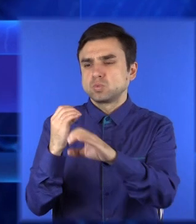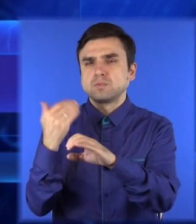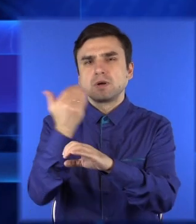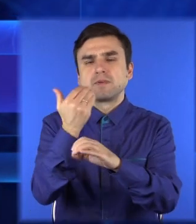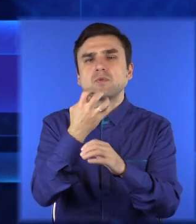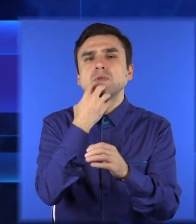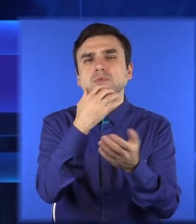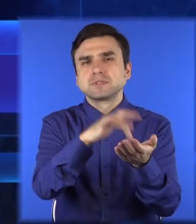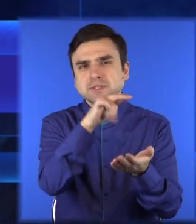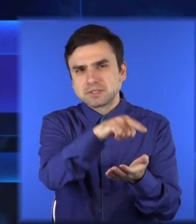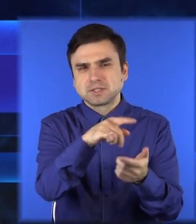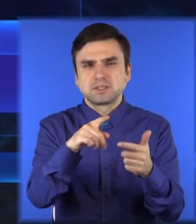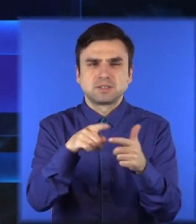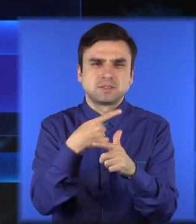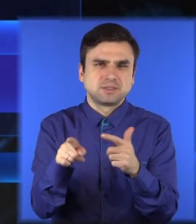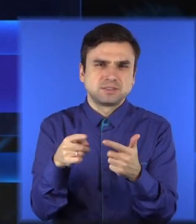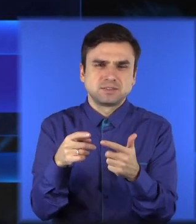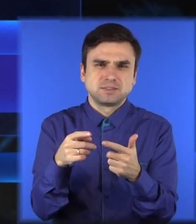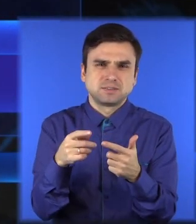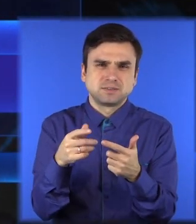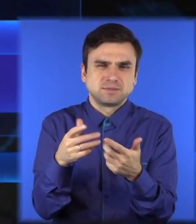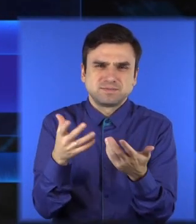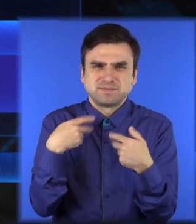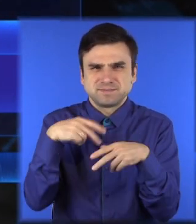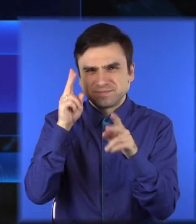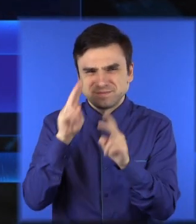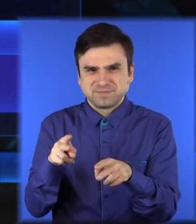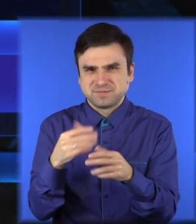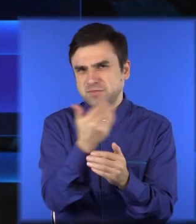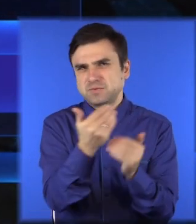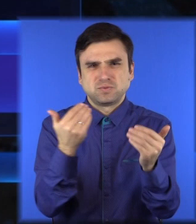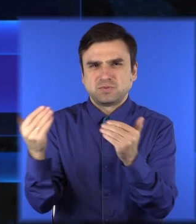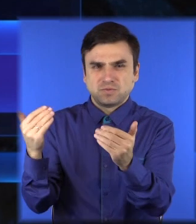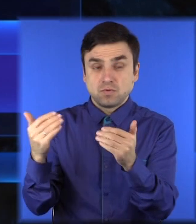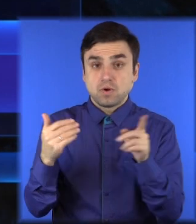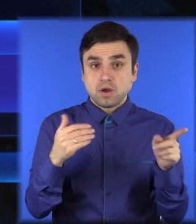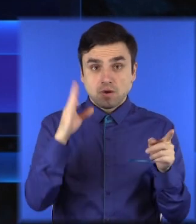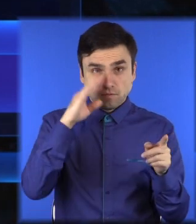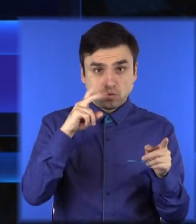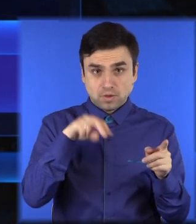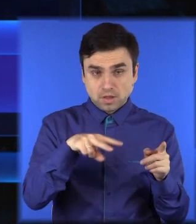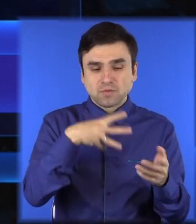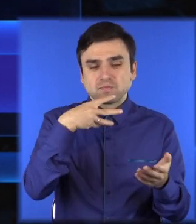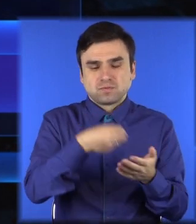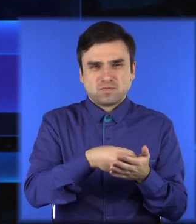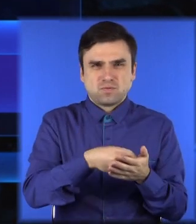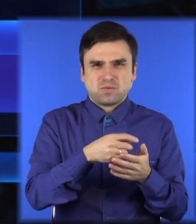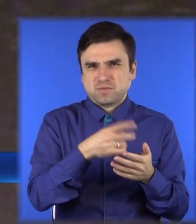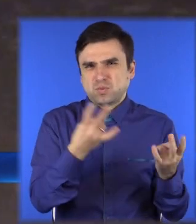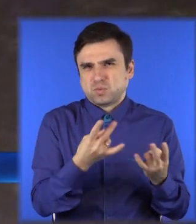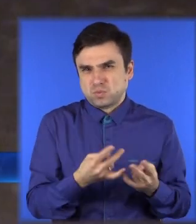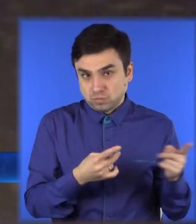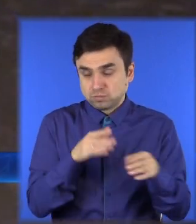или теплоцентрали, то есть кто там поставщик. Вот. Но со стороны водоканала все работы проводились. В первой половине дня там бригада была